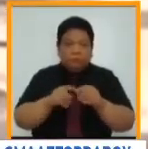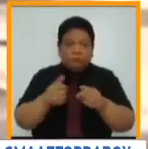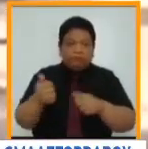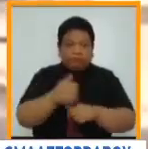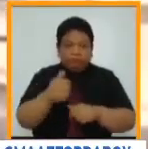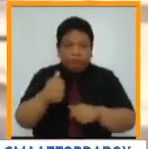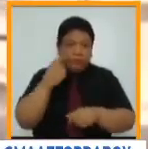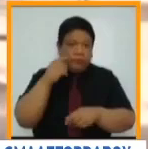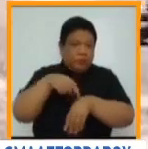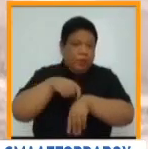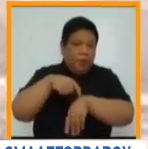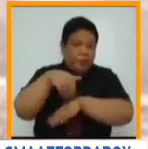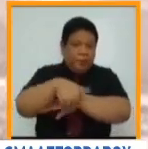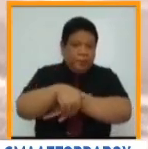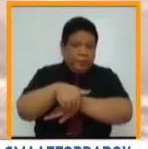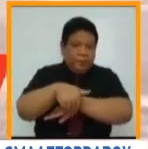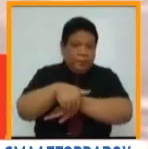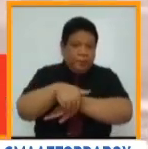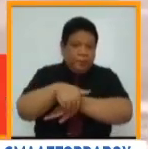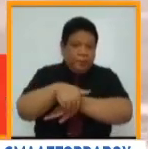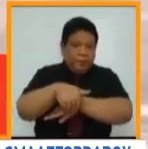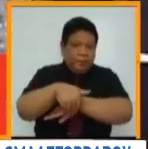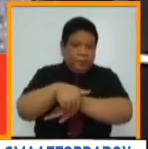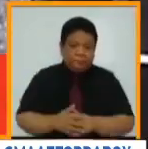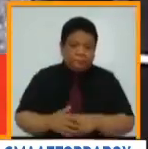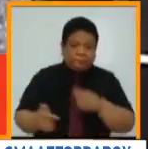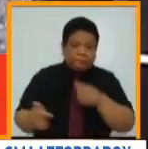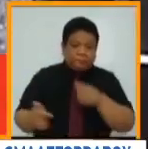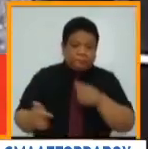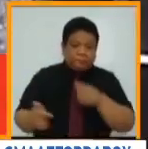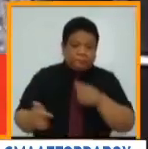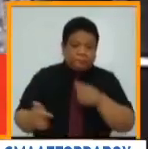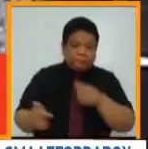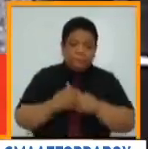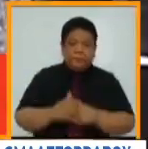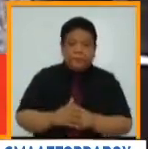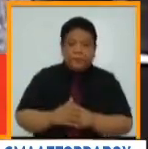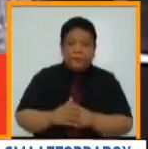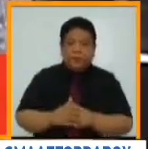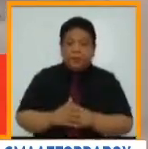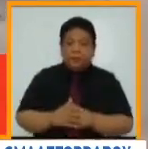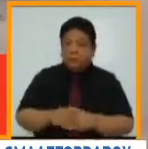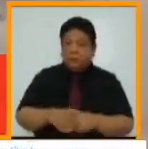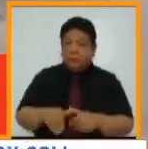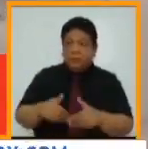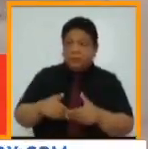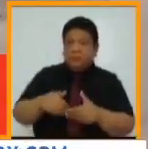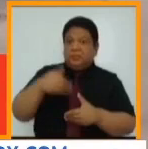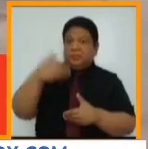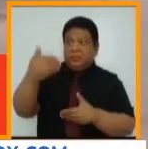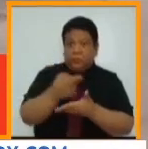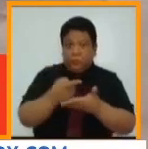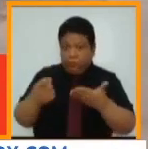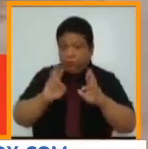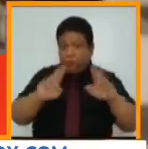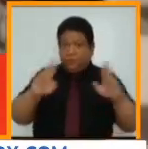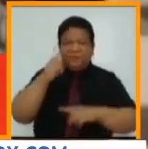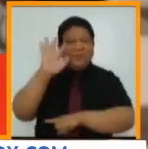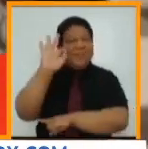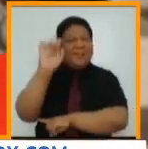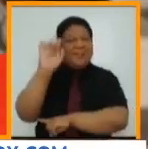Dahil sa susunod na linggo na magsisimula ang siyam na araw na Misa de Gallo, nag-umpisa na ang Talisay City Police sa probinsya